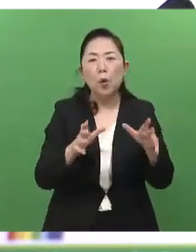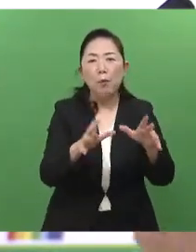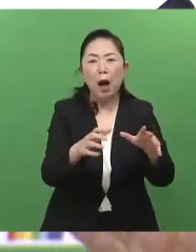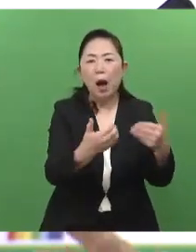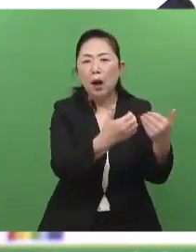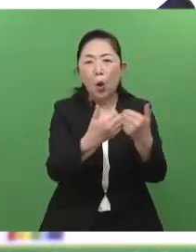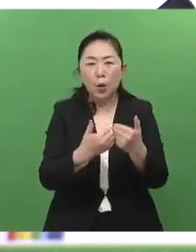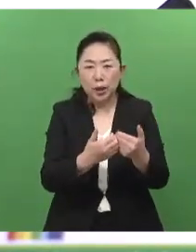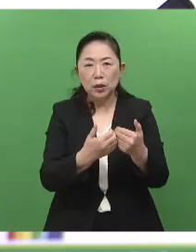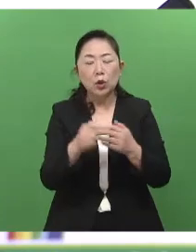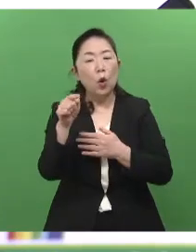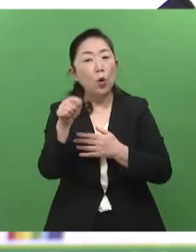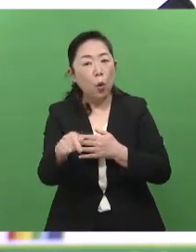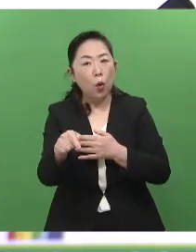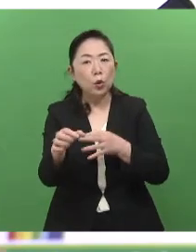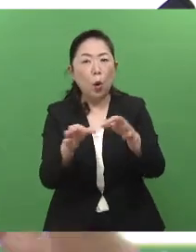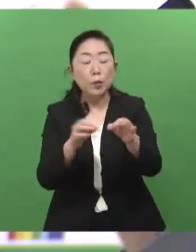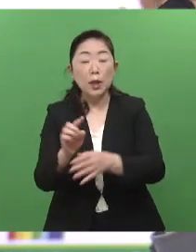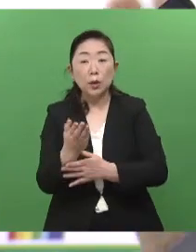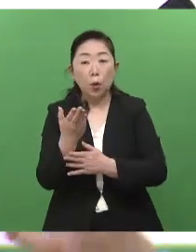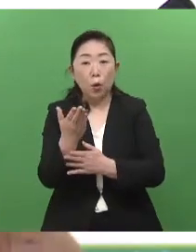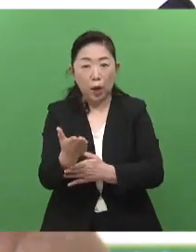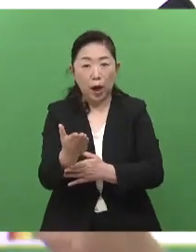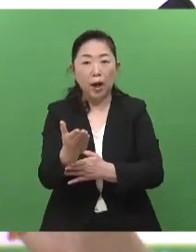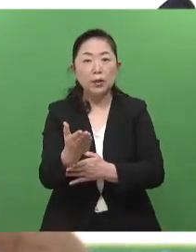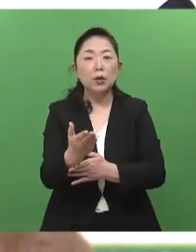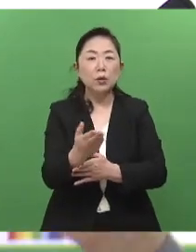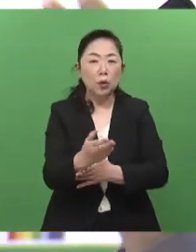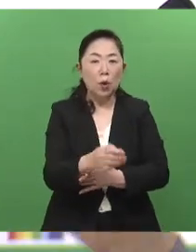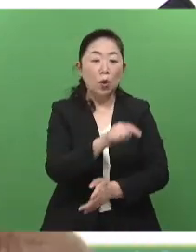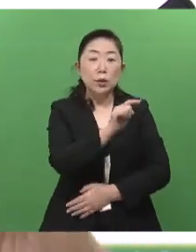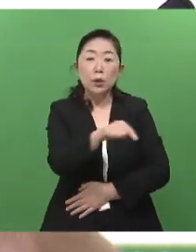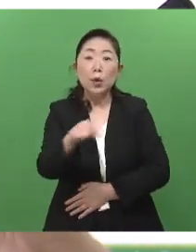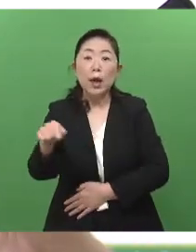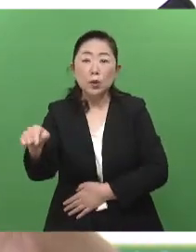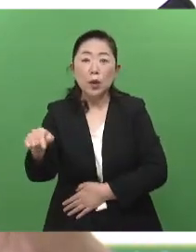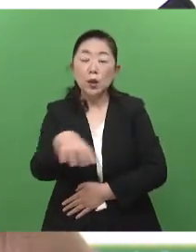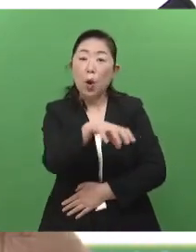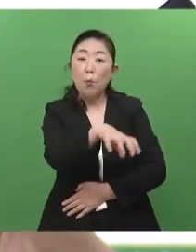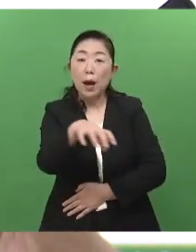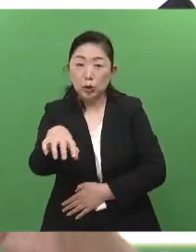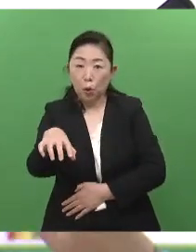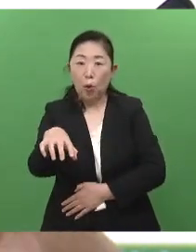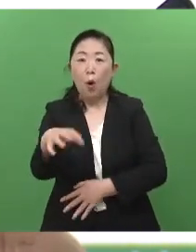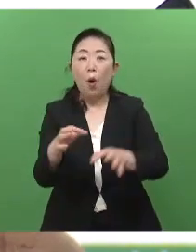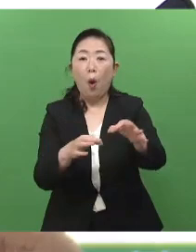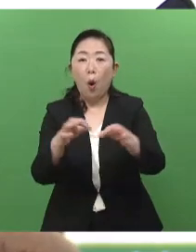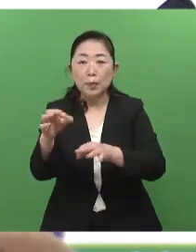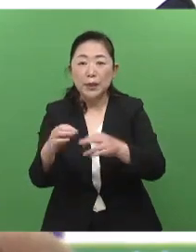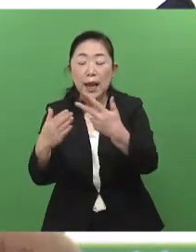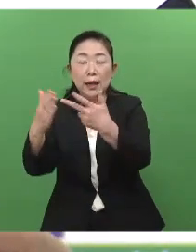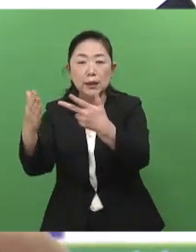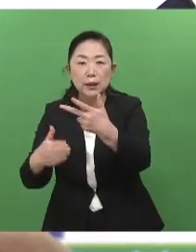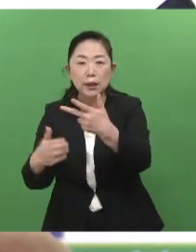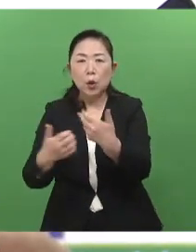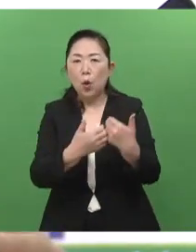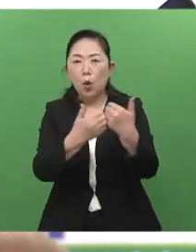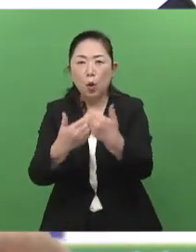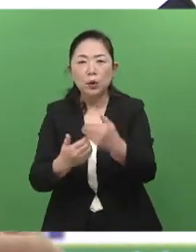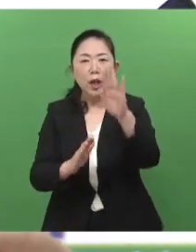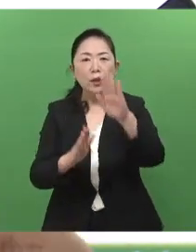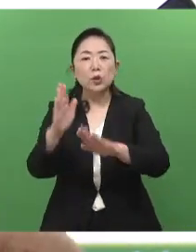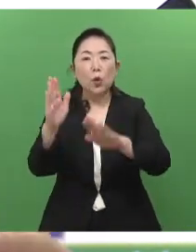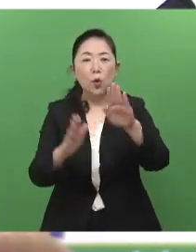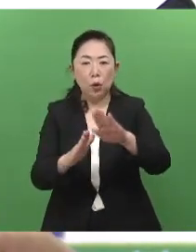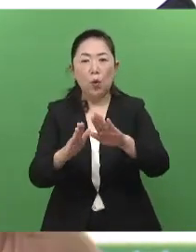なのか、ドラッグストアはどうなのかといったような施設ごとの混雑データの利活用に向けたルール作り、